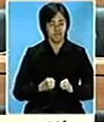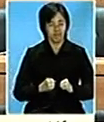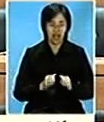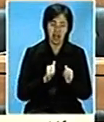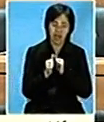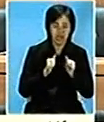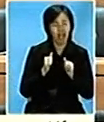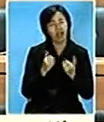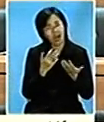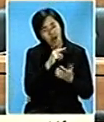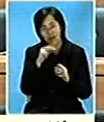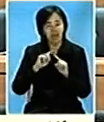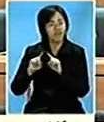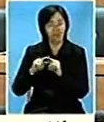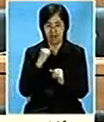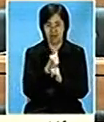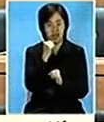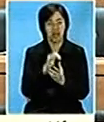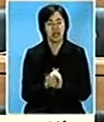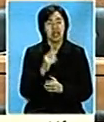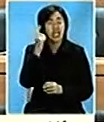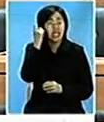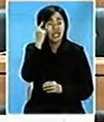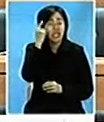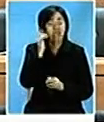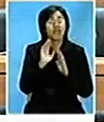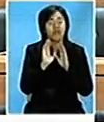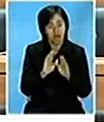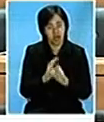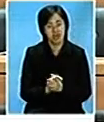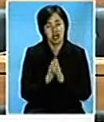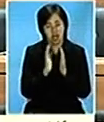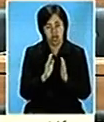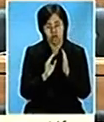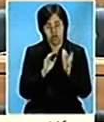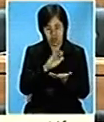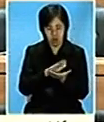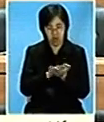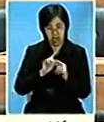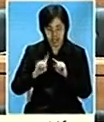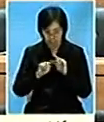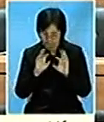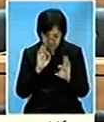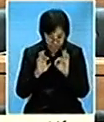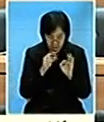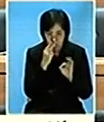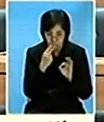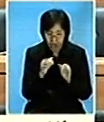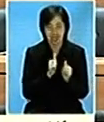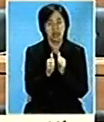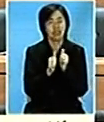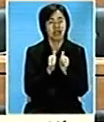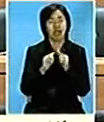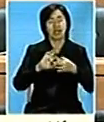ายน้ำผมว่าจุดพวกนี้นะฮะท่านให้อาจารย์ที่อยู่ในแต่ละโรงเรียนคัดเลือกแล้วเอาเด็กพวกนั้นมาแข่งขัน